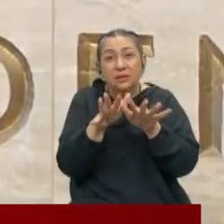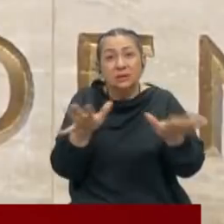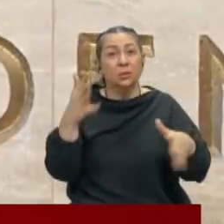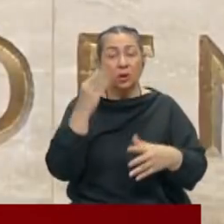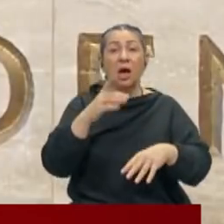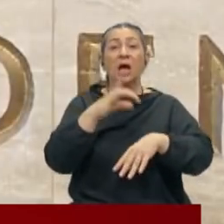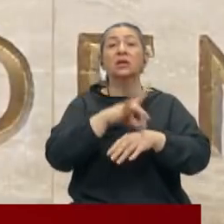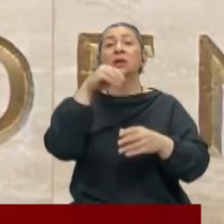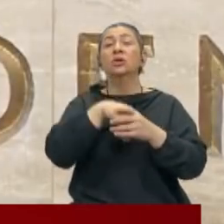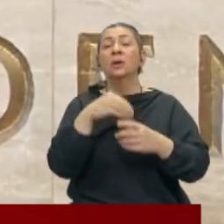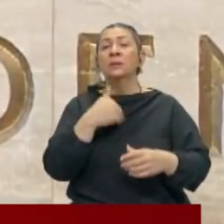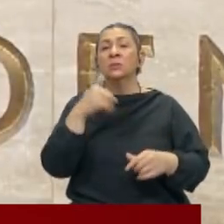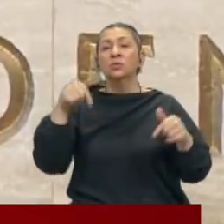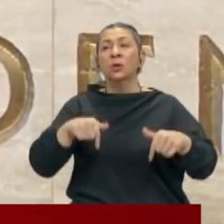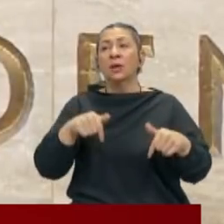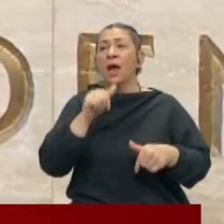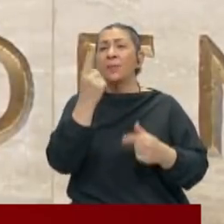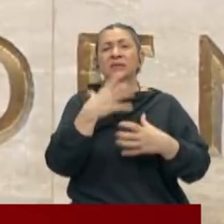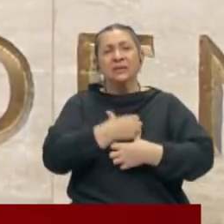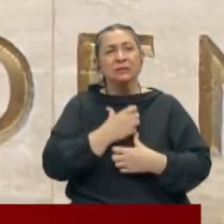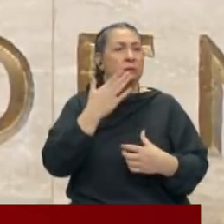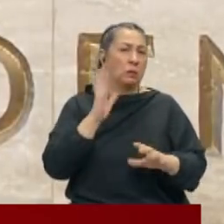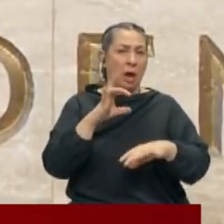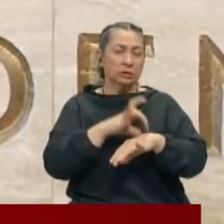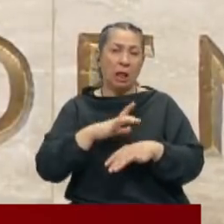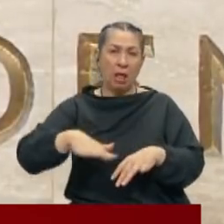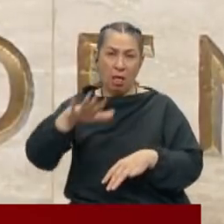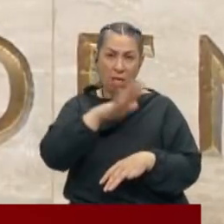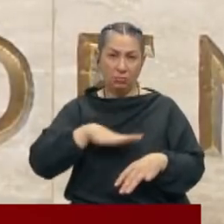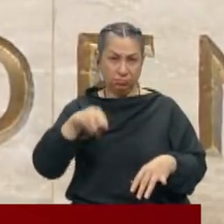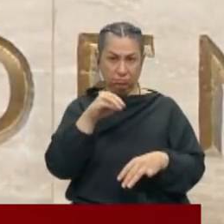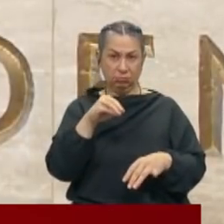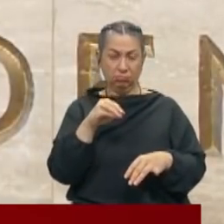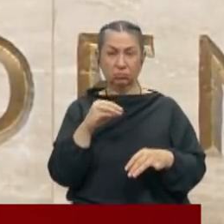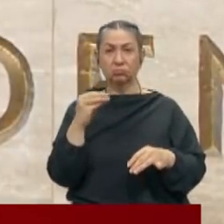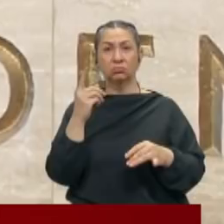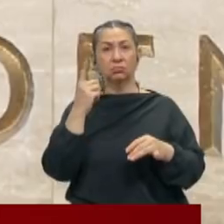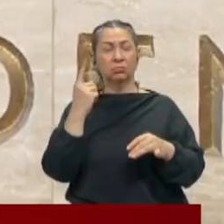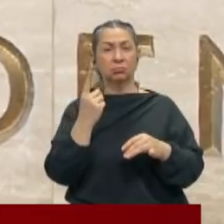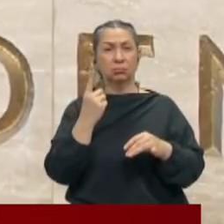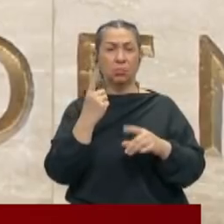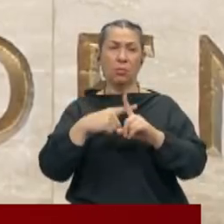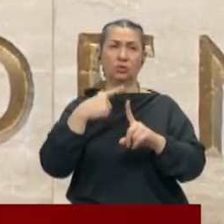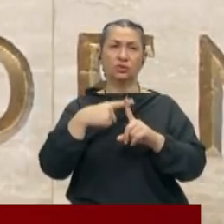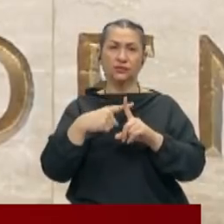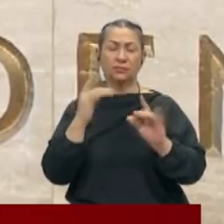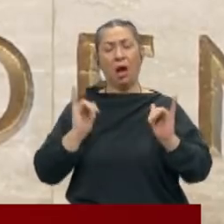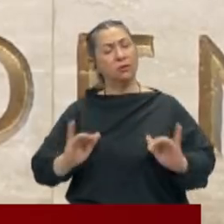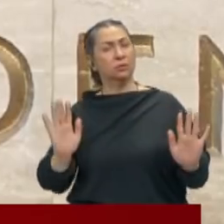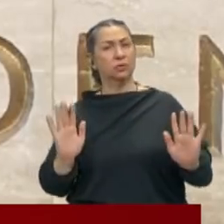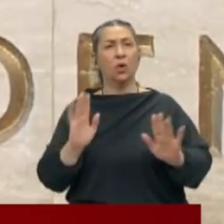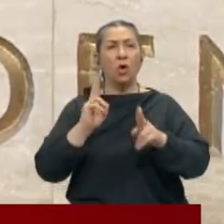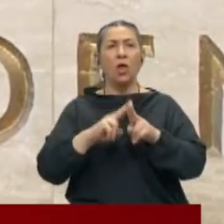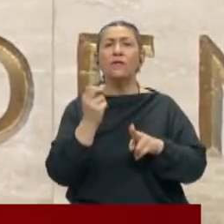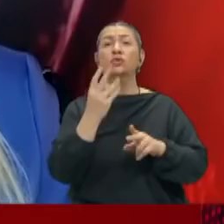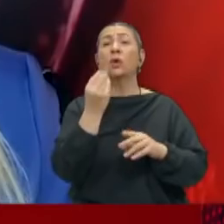Hastanelerimizde bizim şu anda herhangi bir sıkıntımız yok. Hastanelerde defa durum pozitif. Vaka